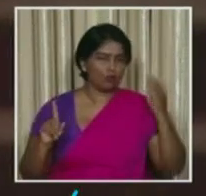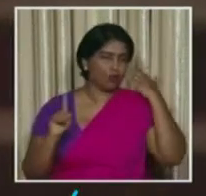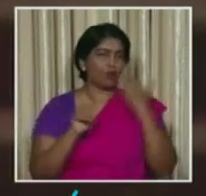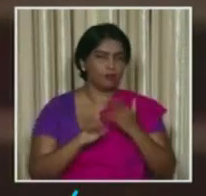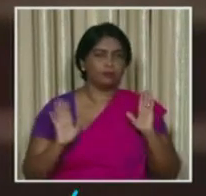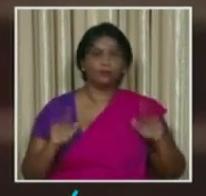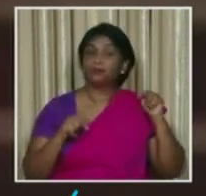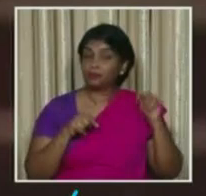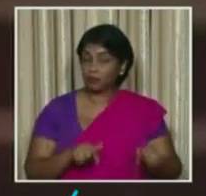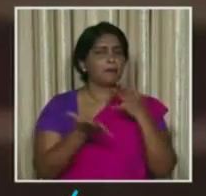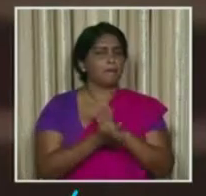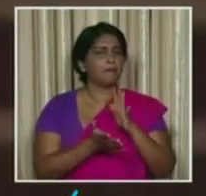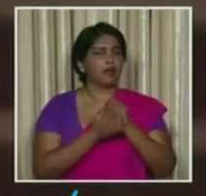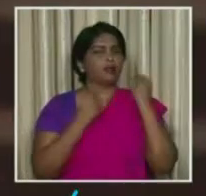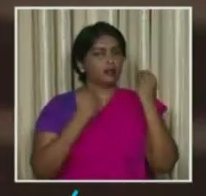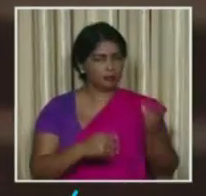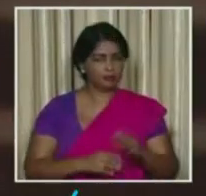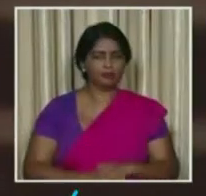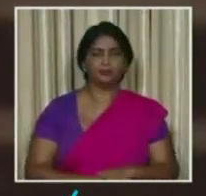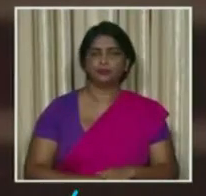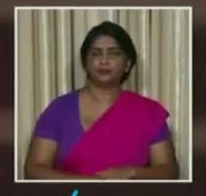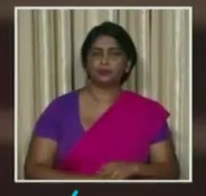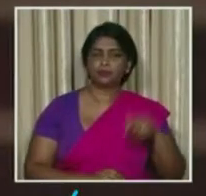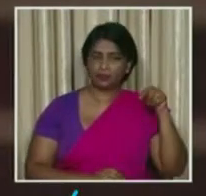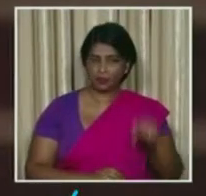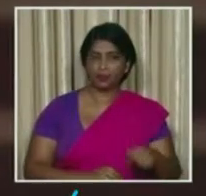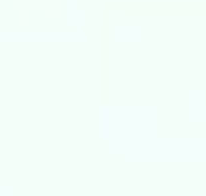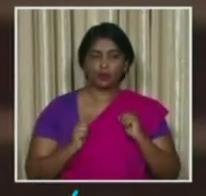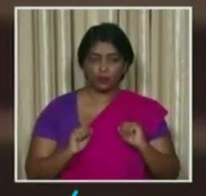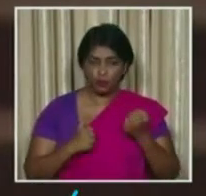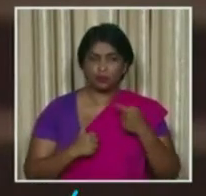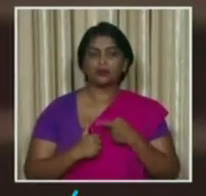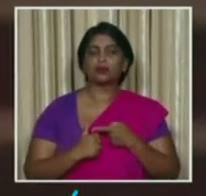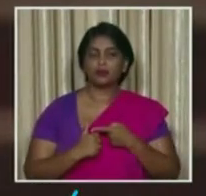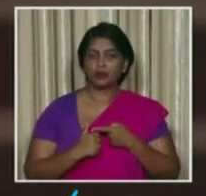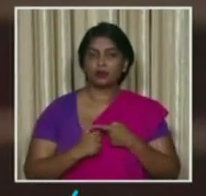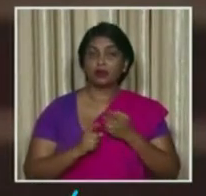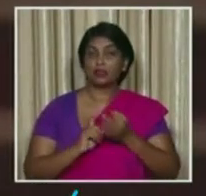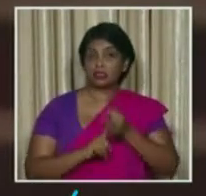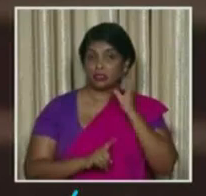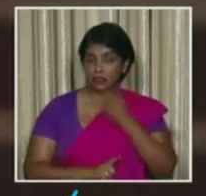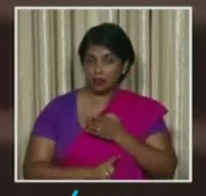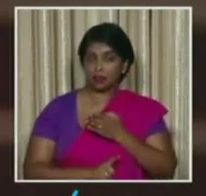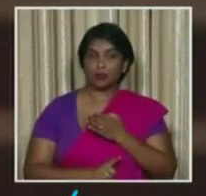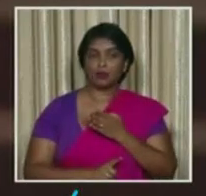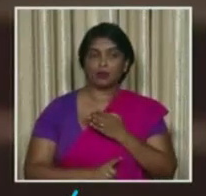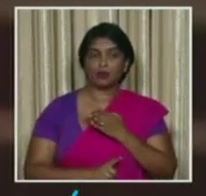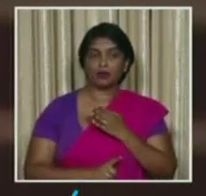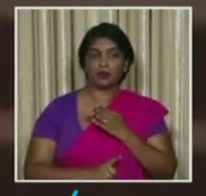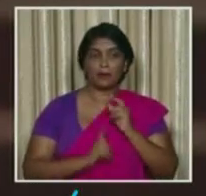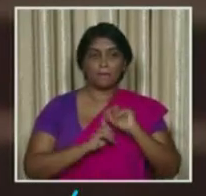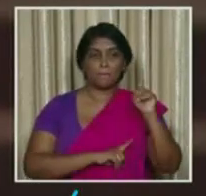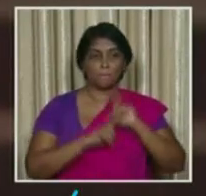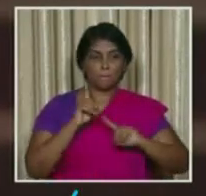නෑනේ. මේ හදන්නේ අද මෙතන උත්සාහ කරන්නේ මේ ජනා විධායකයයි මේ